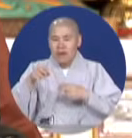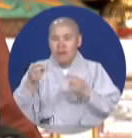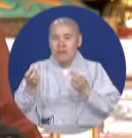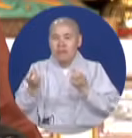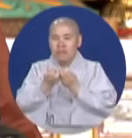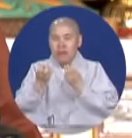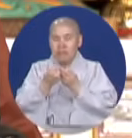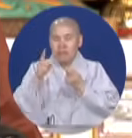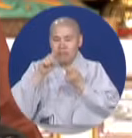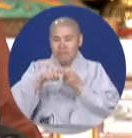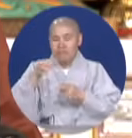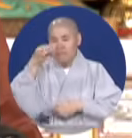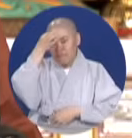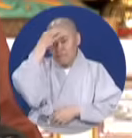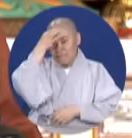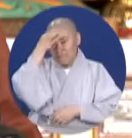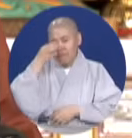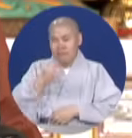기술이죠.